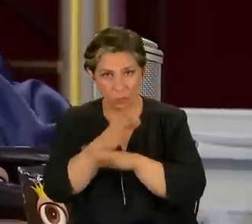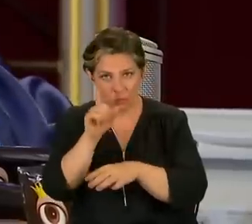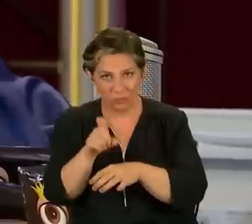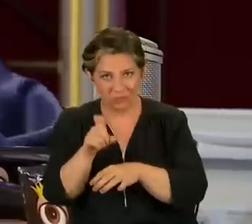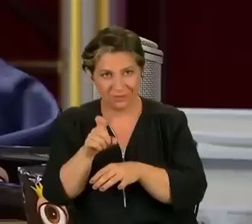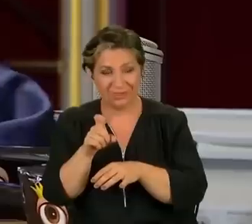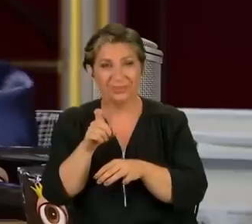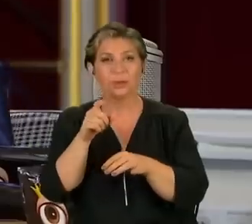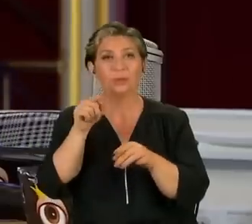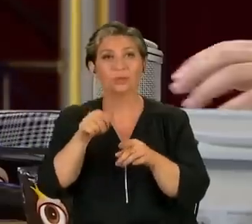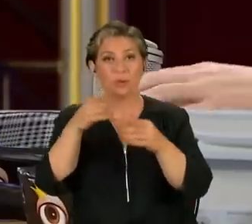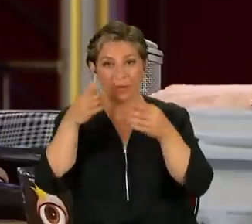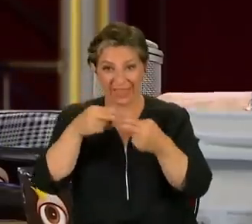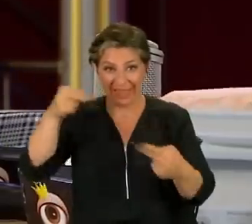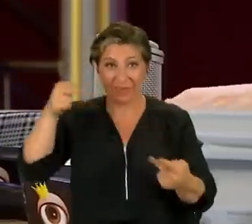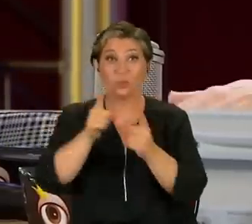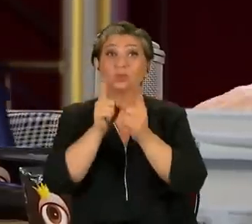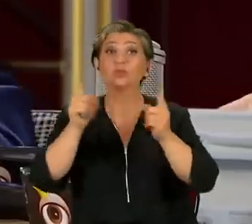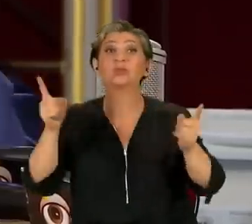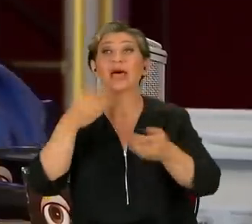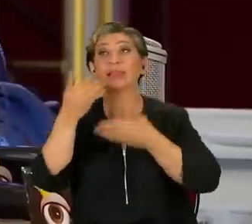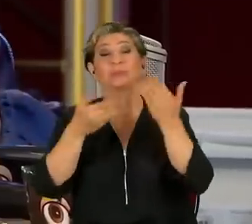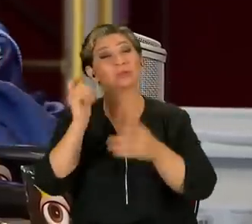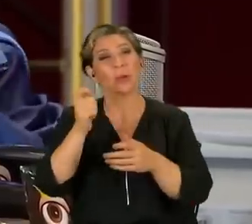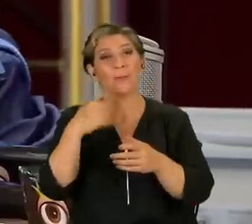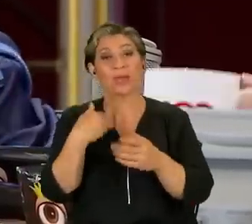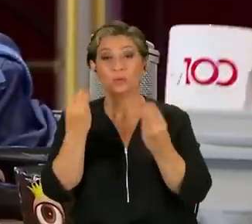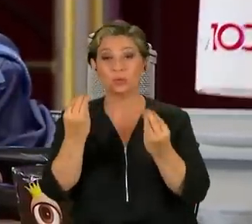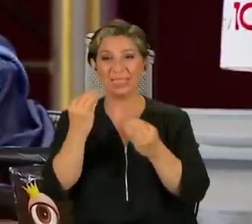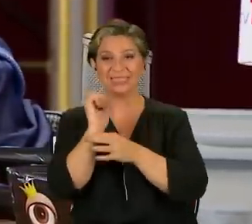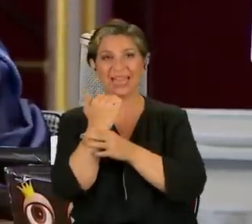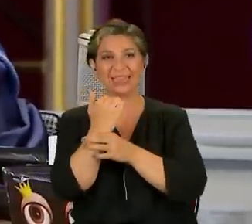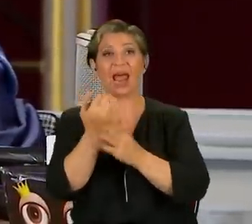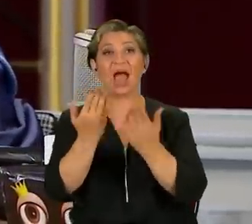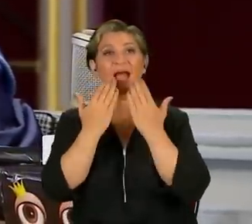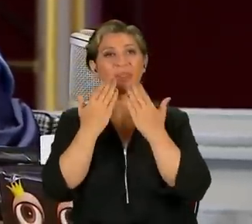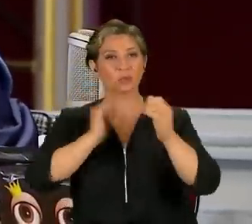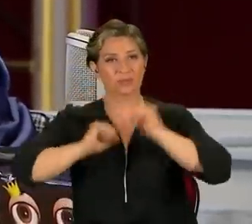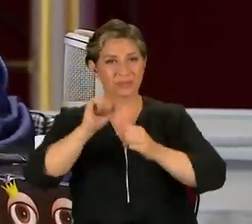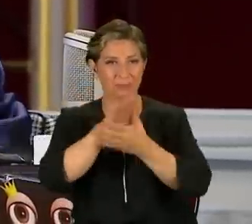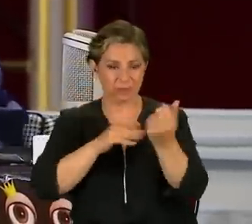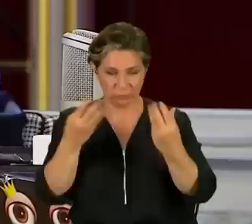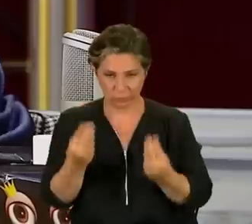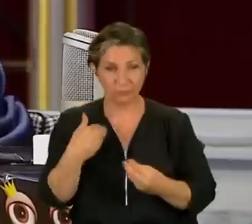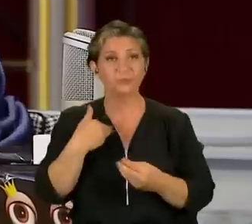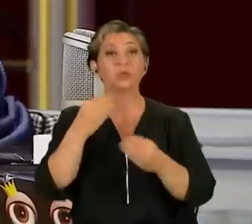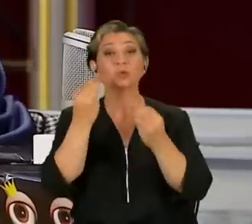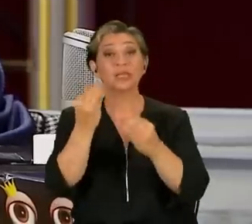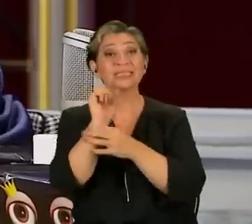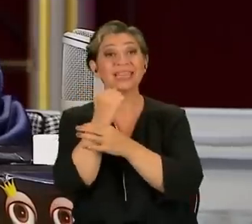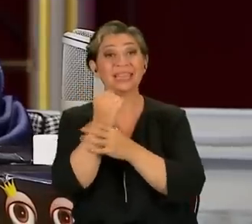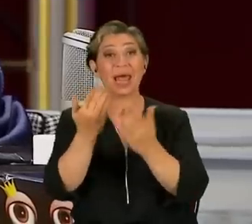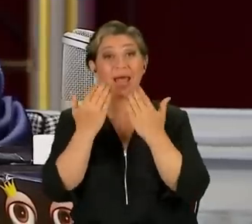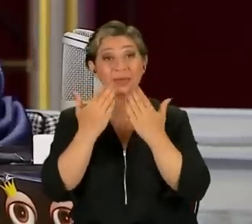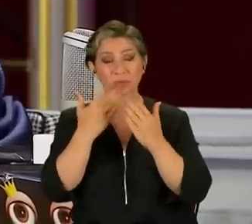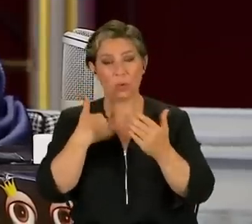Şimdi burada oturup bunun hikayesi uzun. Peki, yapma. Ben Güzel Sanatlar Akademisi'ni bitirdim. Hmm. Güzel Sanatlar